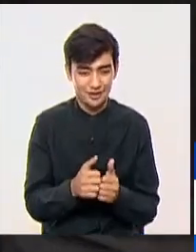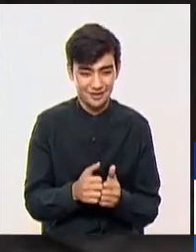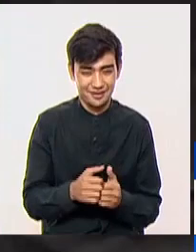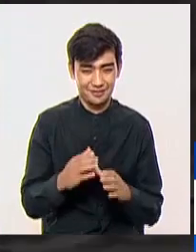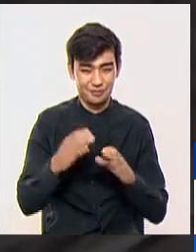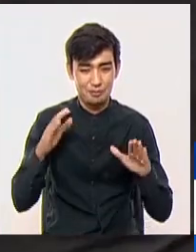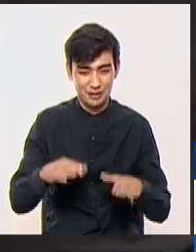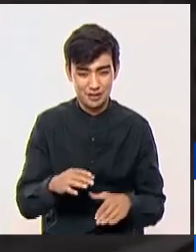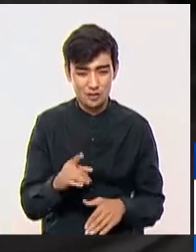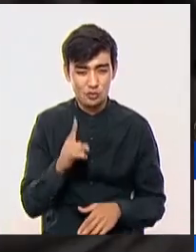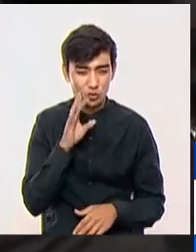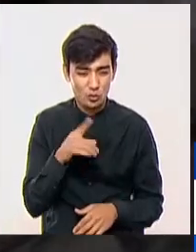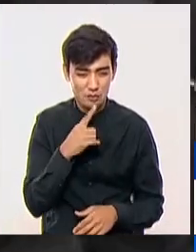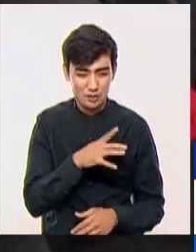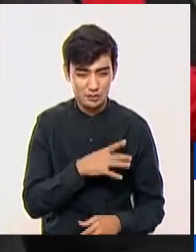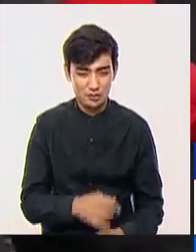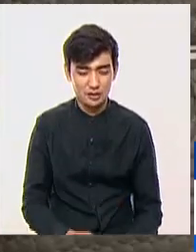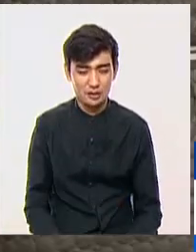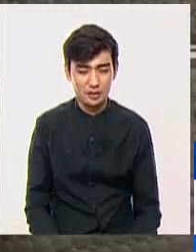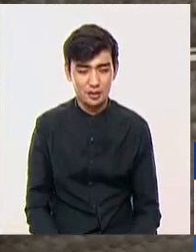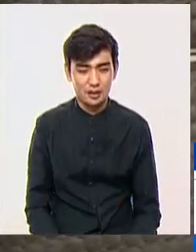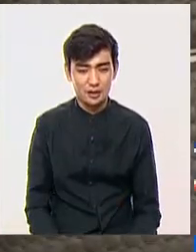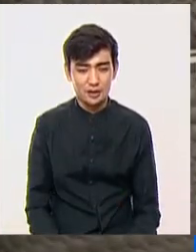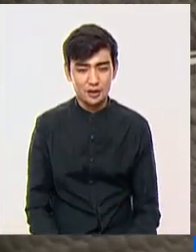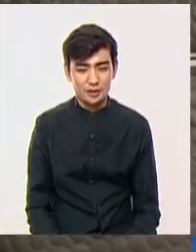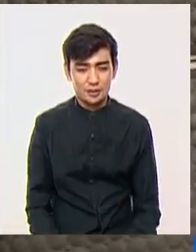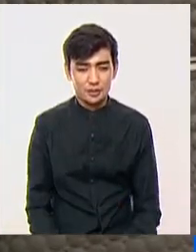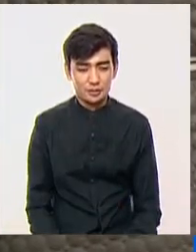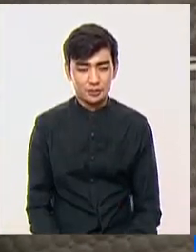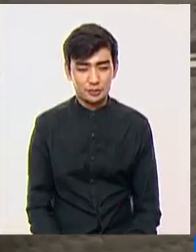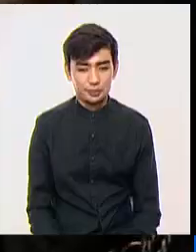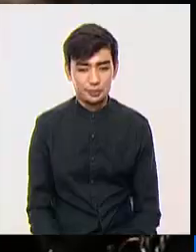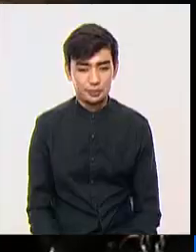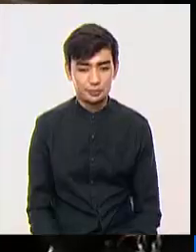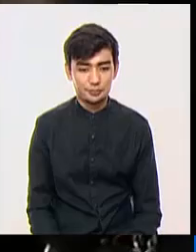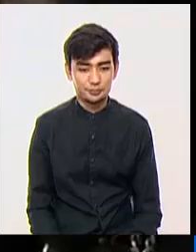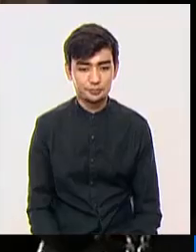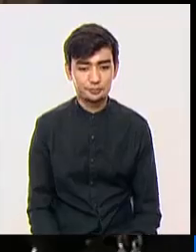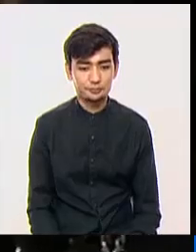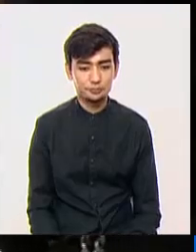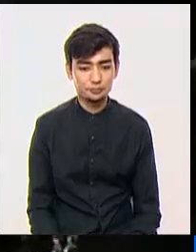жалдауда тиімсіз деп отыр. Азамат Қабетов, Сергей Шуйский, Информ бюро, Алматы облысы.